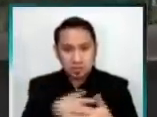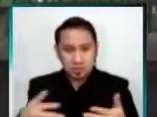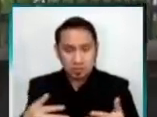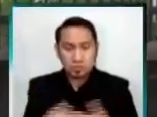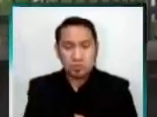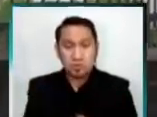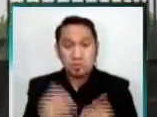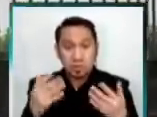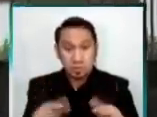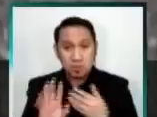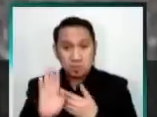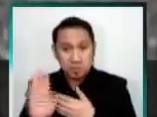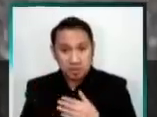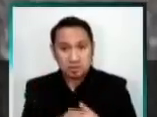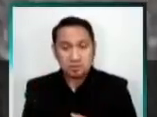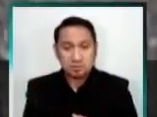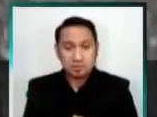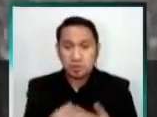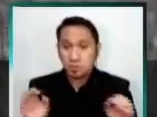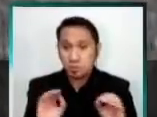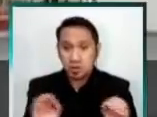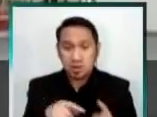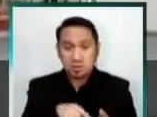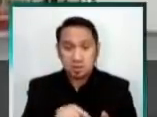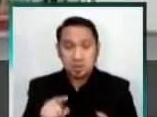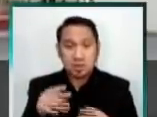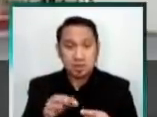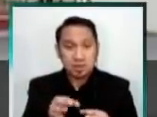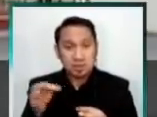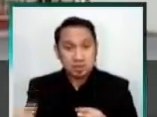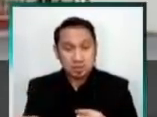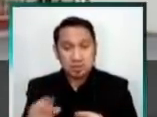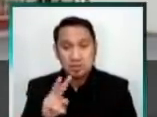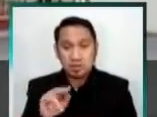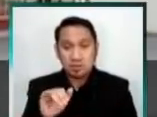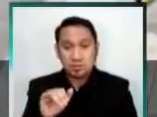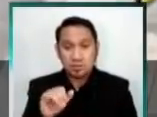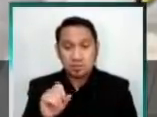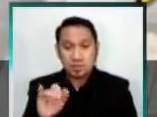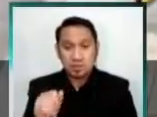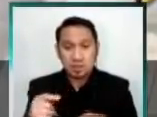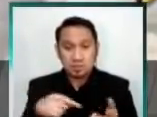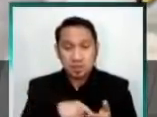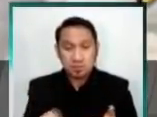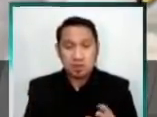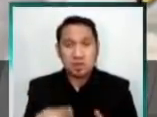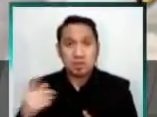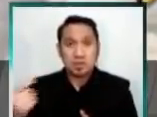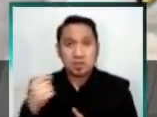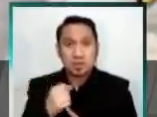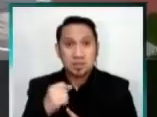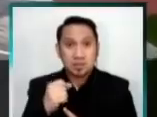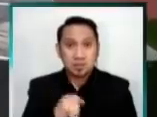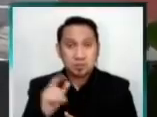ang serbisyo. Wala raw itong bayad. Extended din ang validity ng visa fee payment hanggang September 30, 2023.